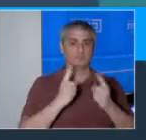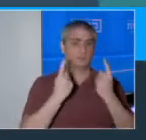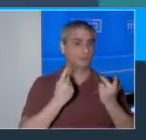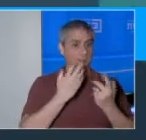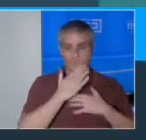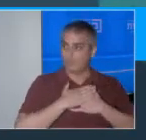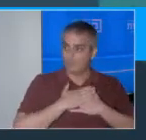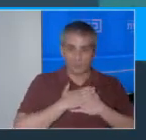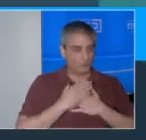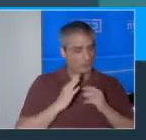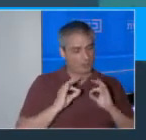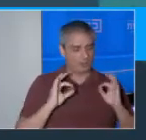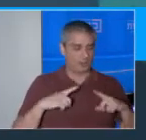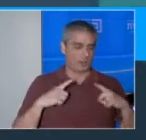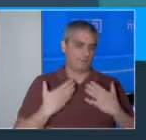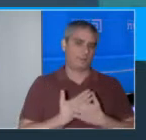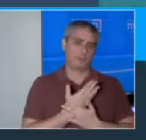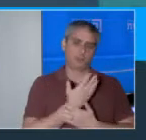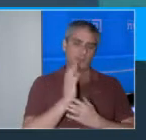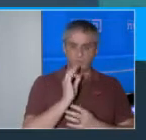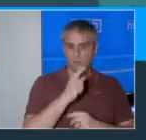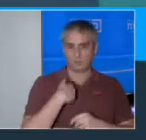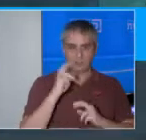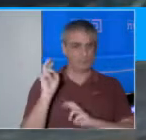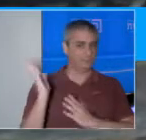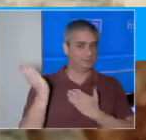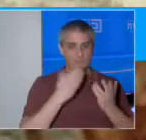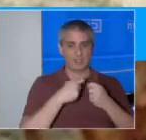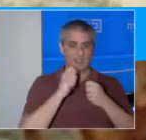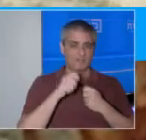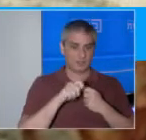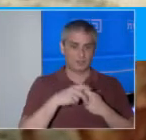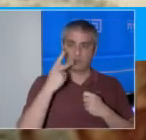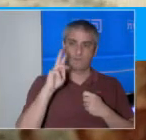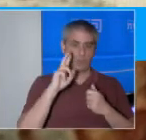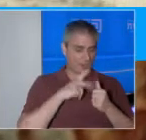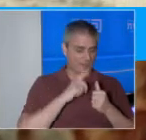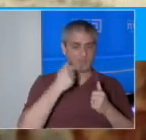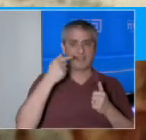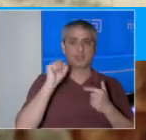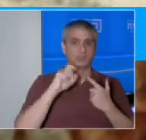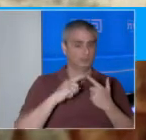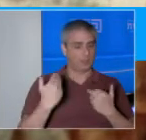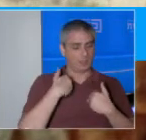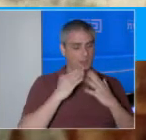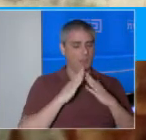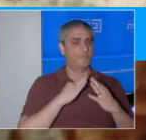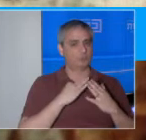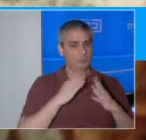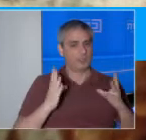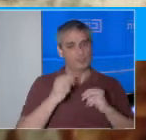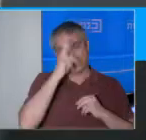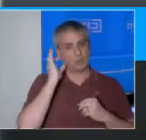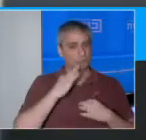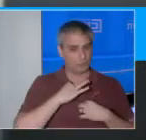יקרה, מבחינתנו זה הצלת חיים, ובאמת הזמנתי את חבר הכנסת פורר וגדעון סער אליי הביתה, ויחד עם